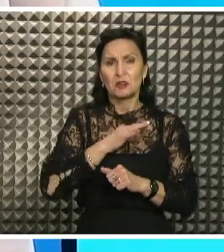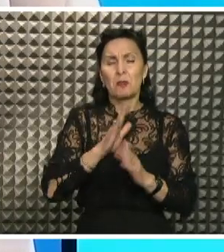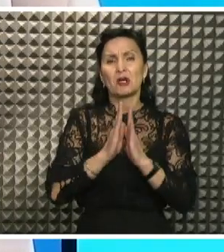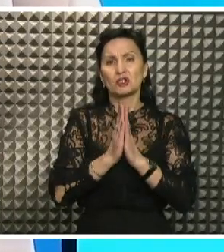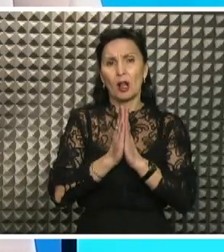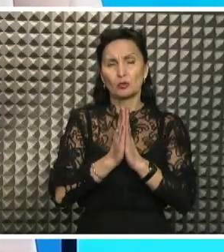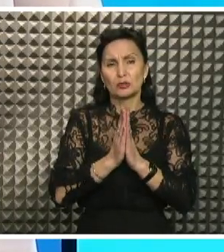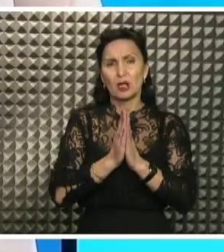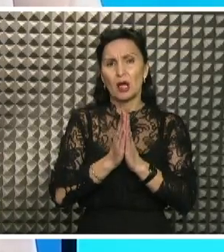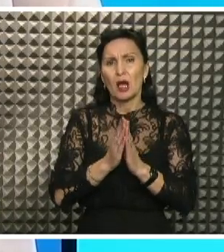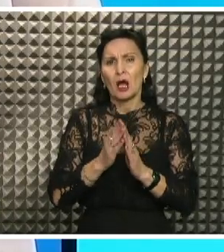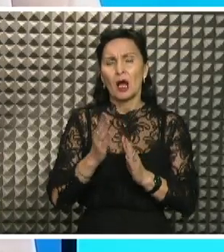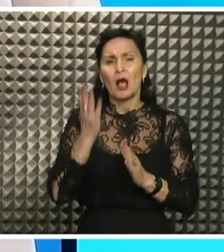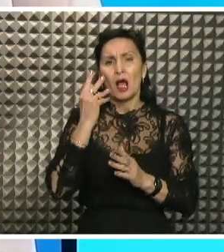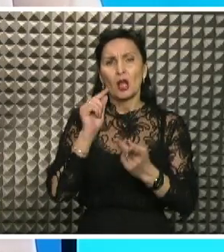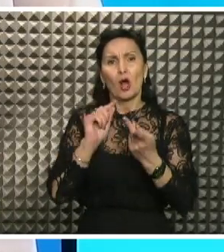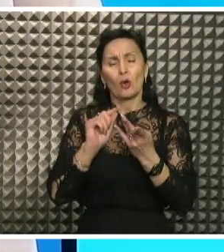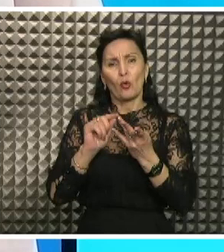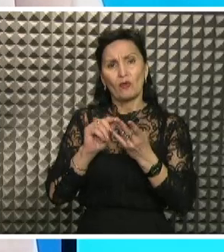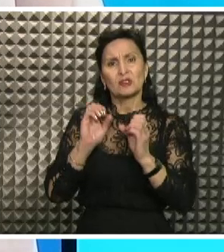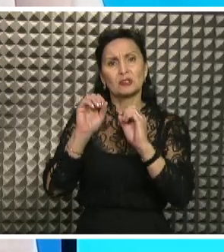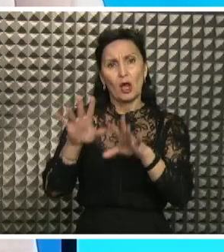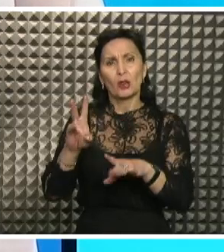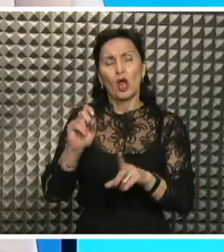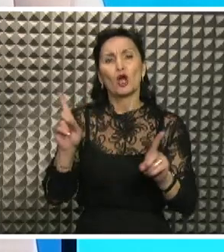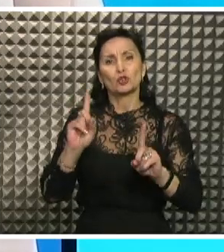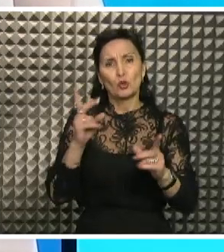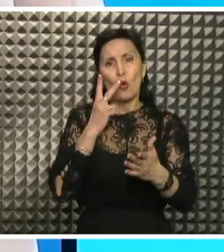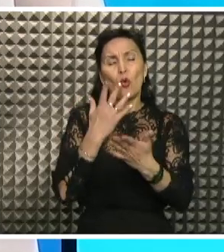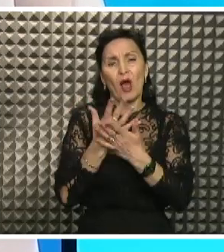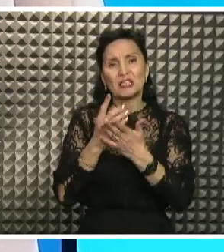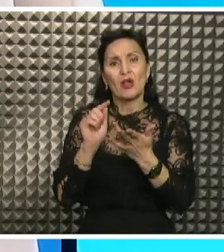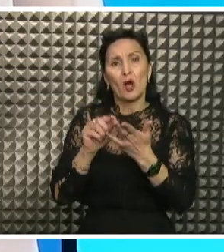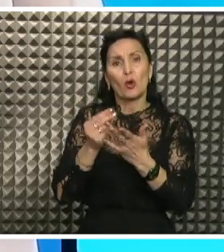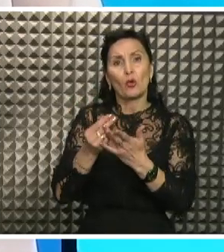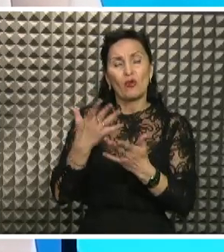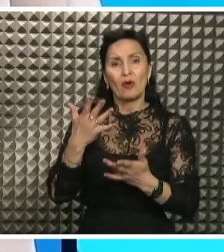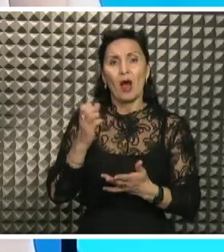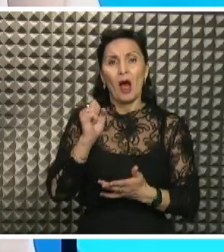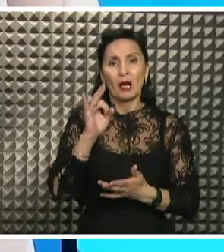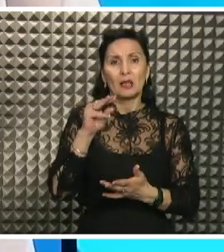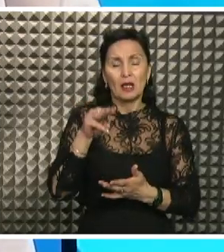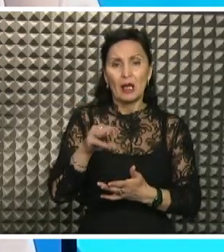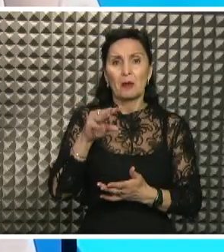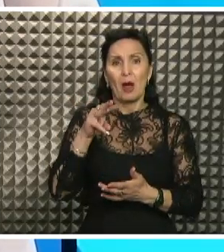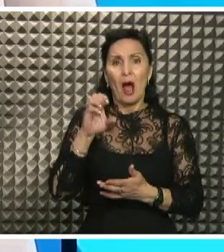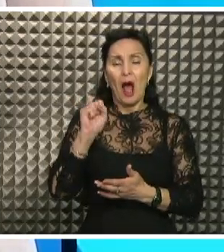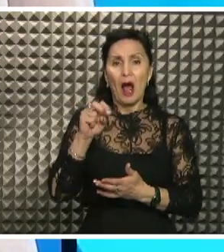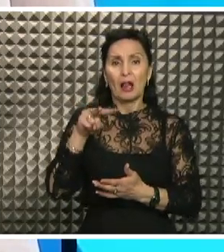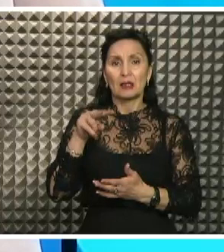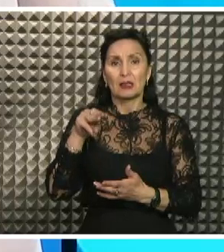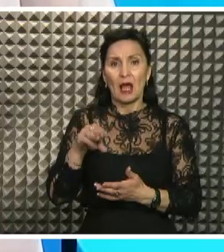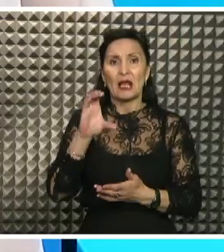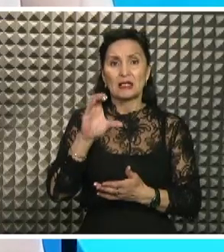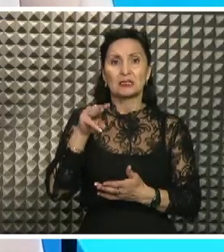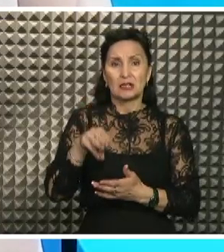Скажите, пожалуйста, когда сдаешь кровь, на что указывает анализ крови АЛТ и АСТ? АЛТ и